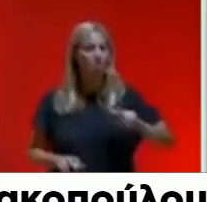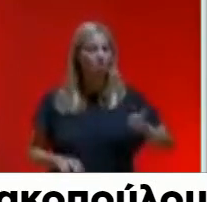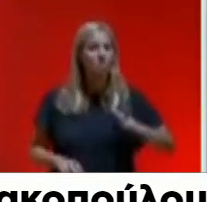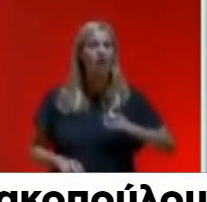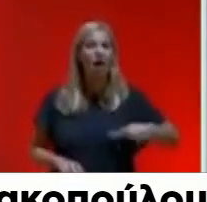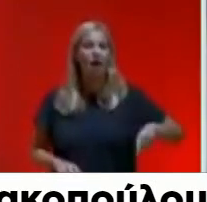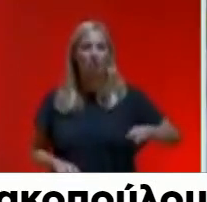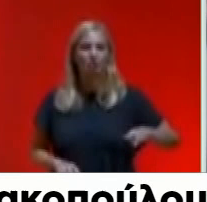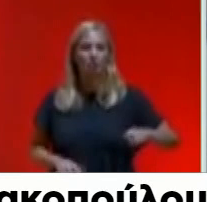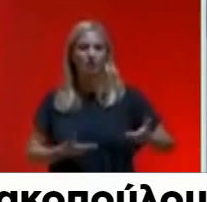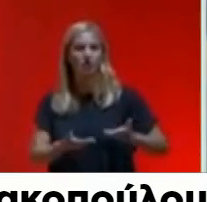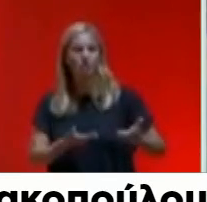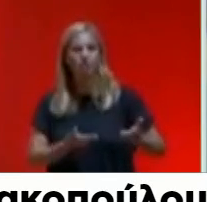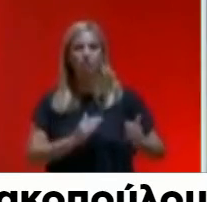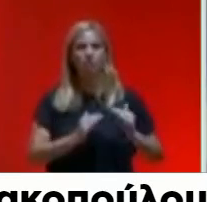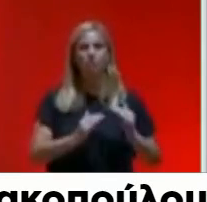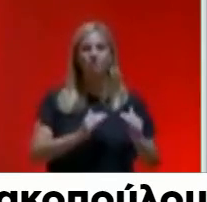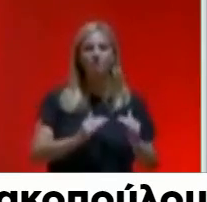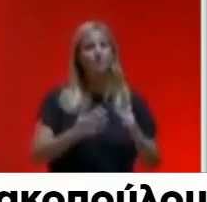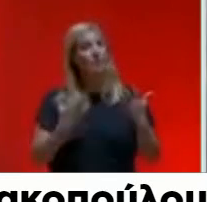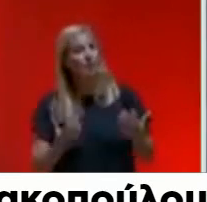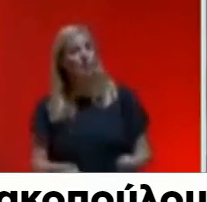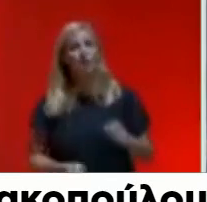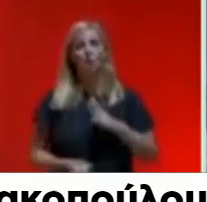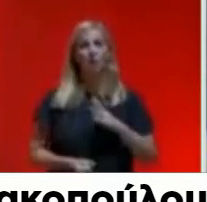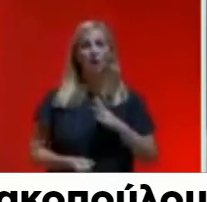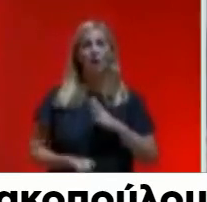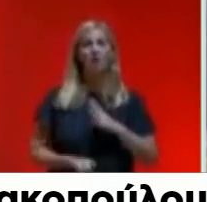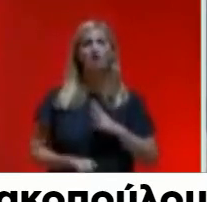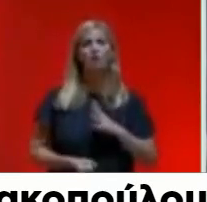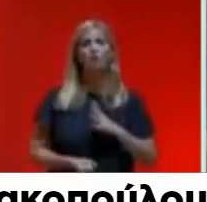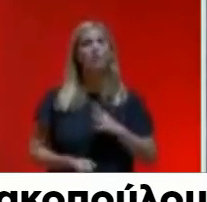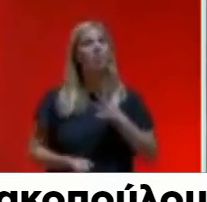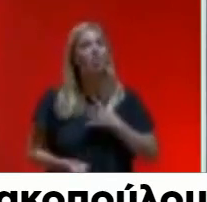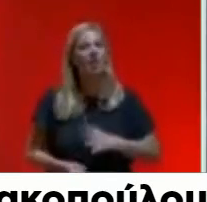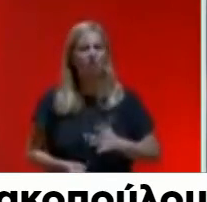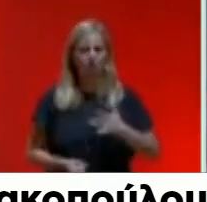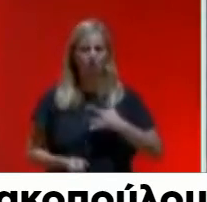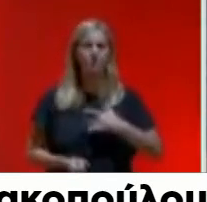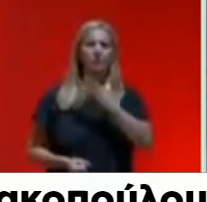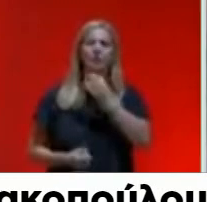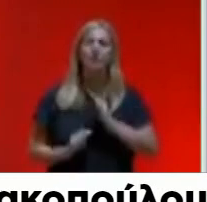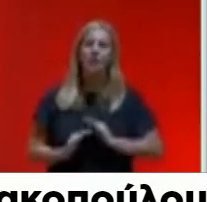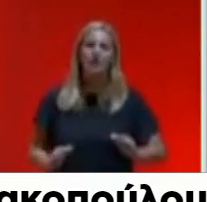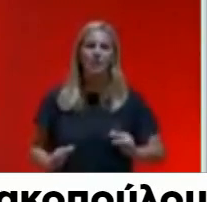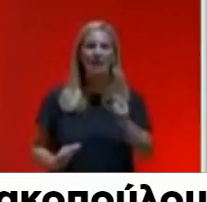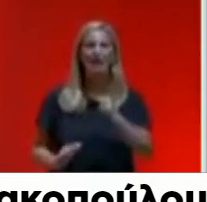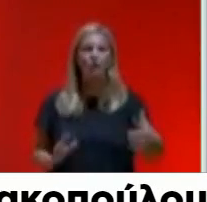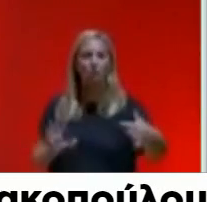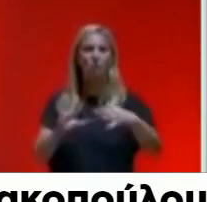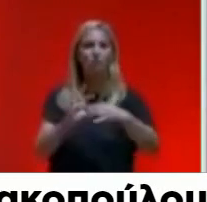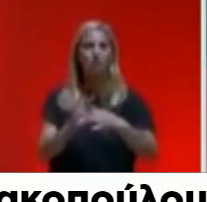προσθήκη της υποψηφιότητας Κασελάκη, θεωρείτε ότι ο δεύτερος γύρος είναι πολύ κοντά και δεν θα